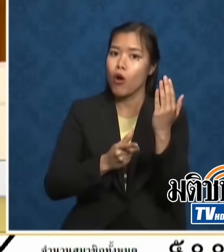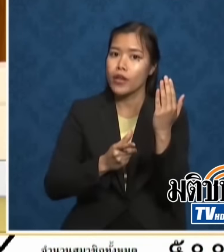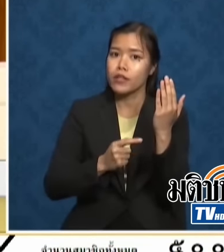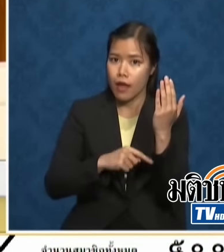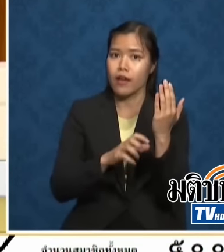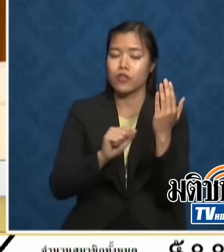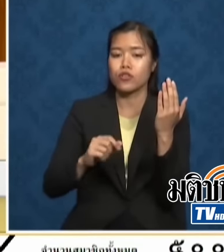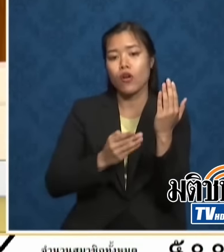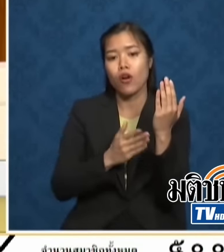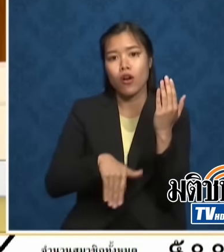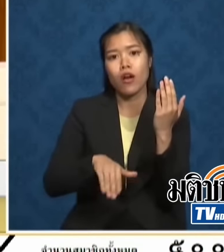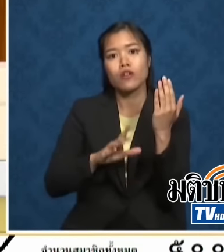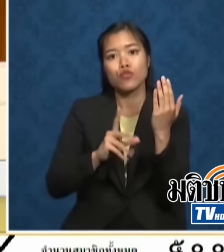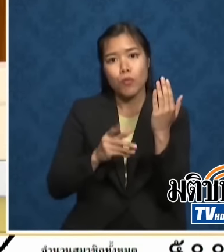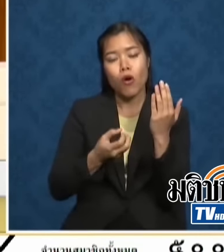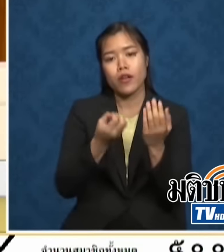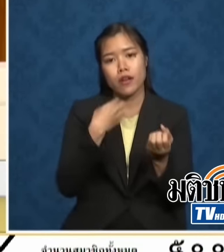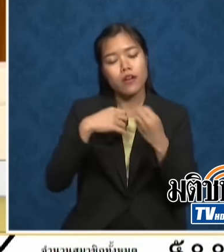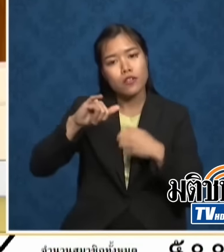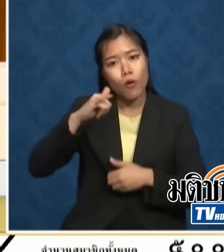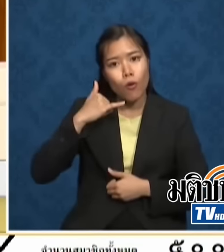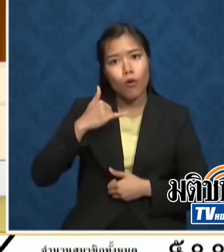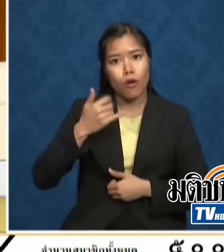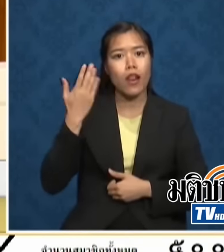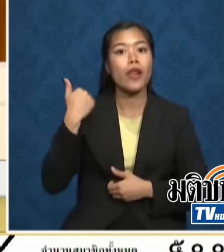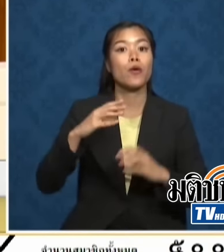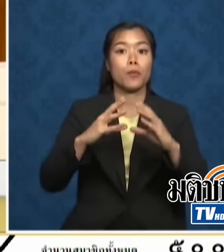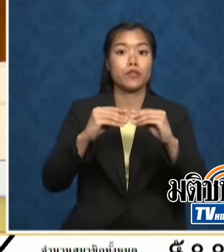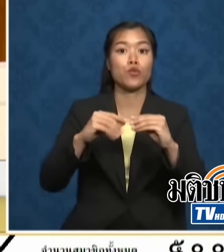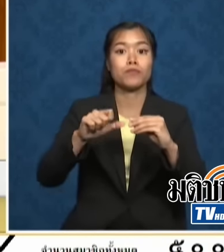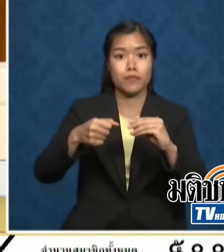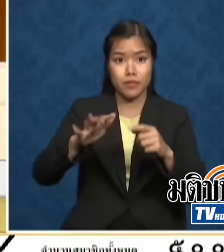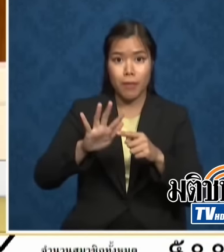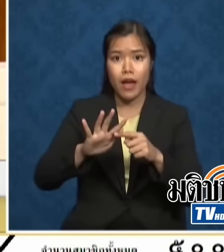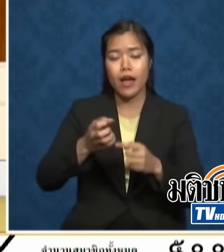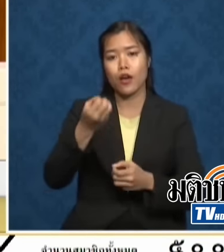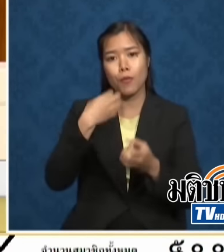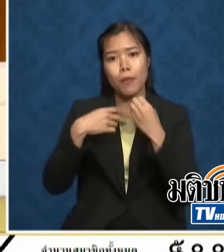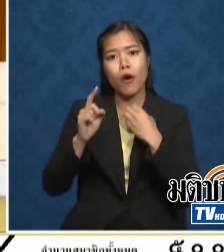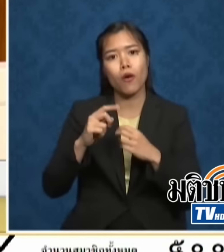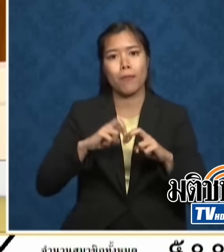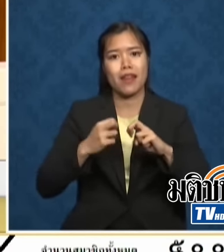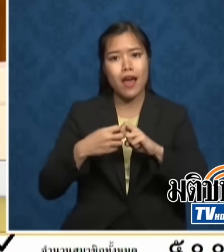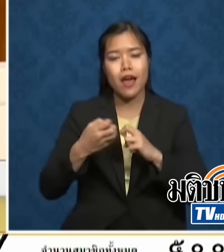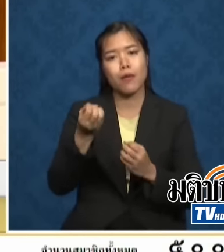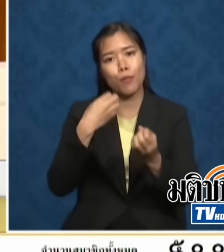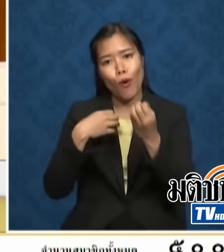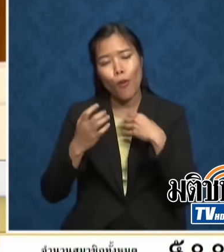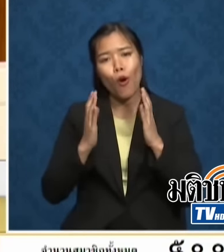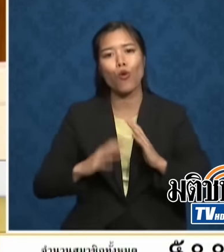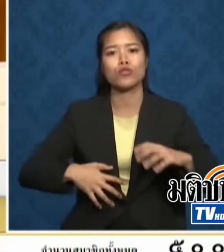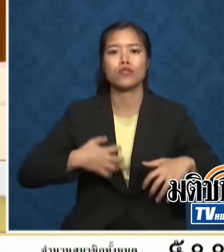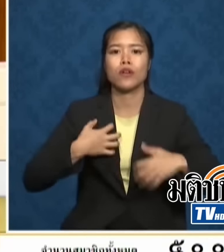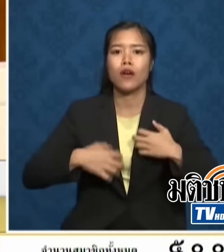ซึ่งวันนั้นเป็นการประชุมสภานะครับผู้แทนราษฎรต่างก็สะท้อนเห็นมิติต่างๆของความเดือดร้อน